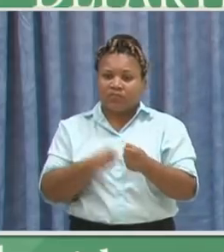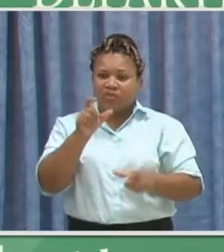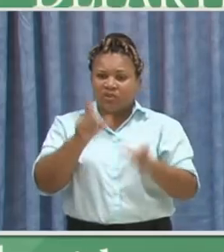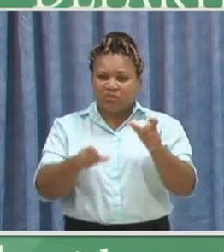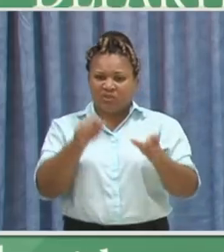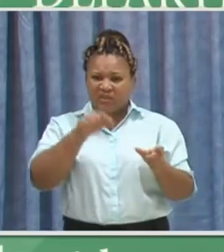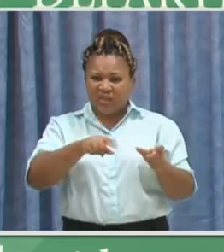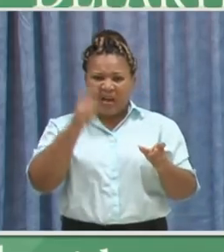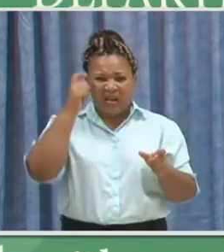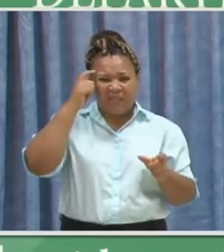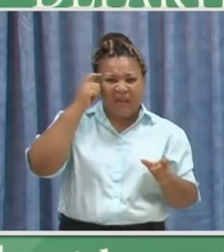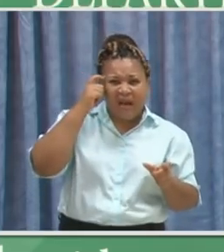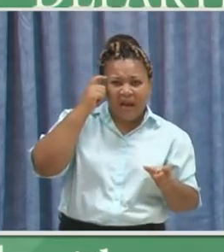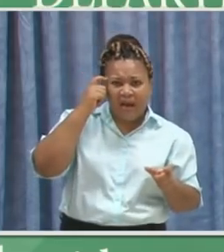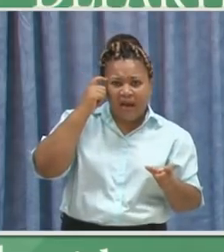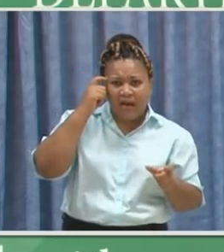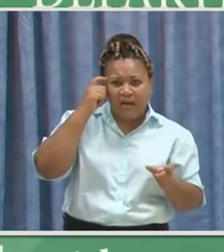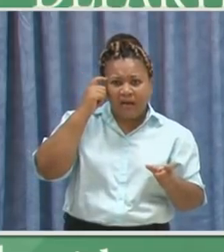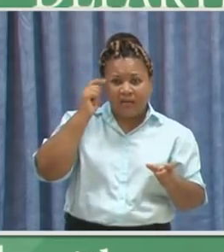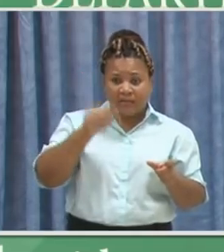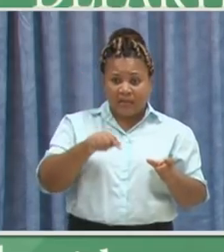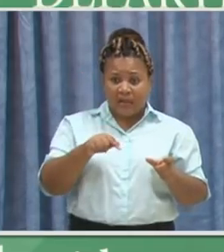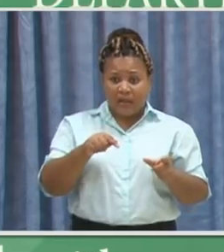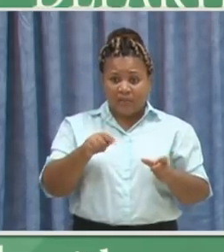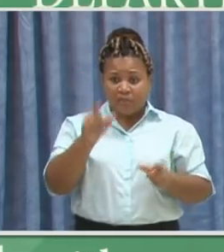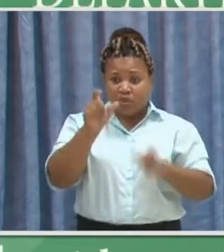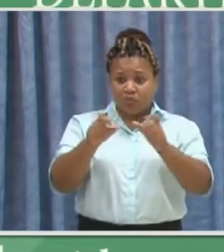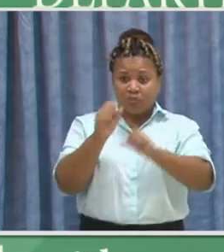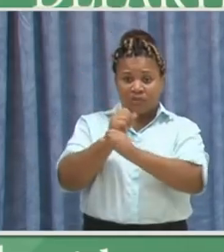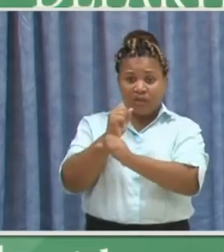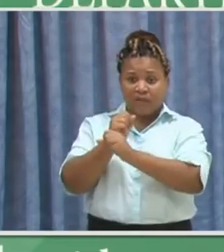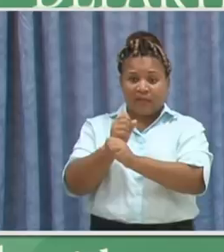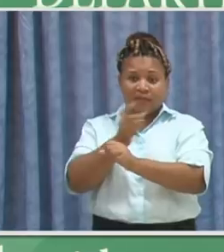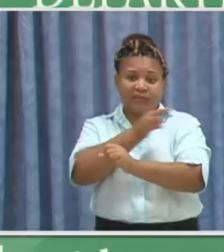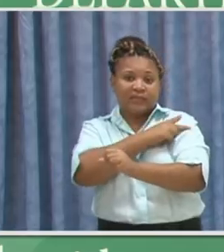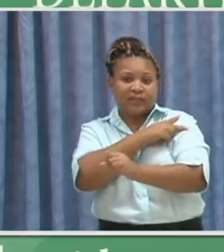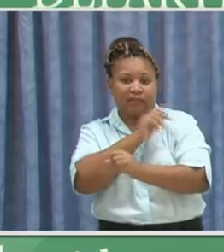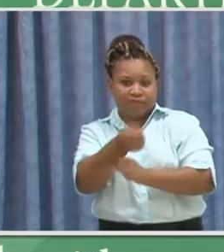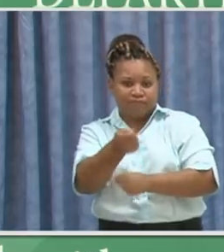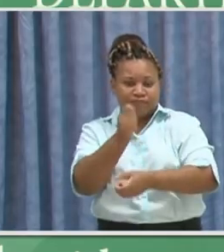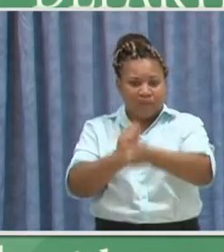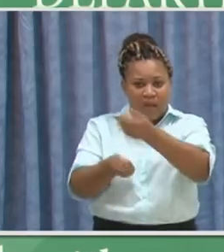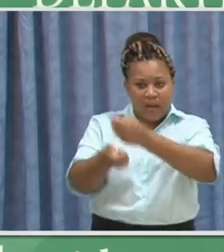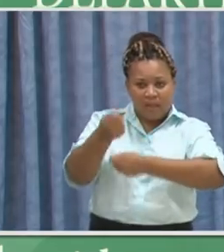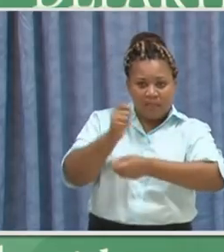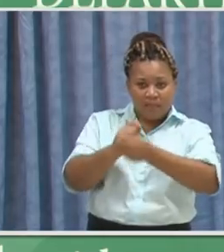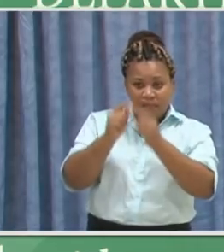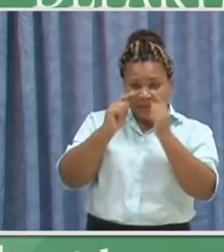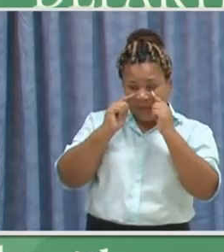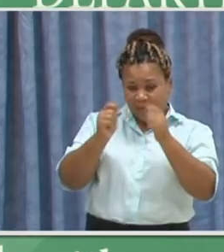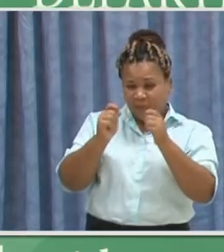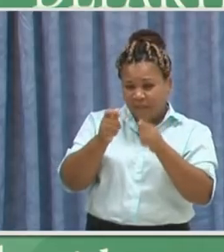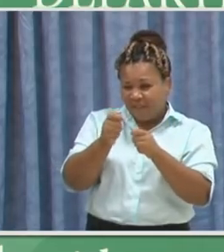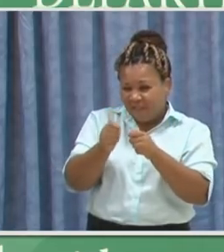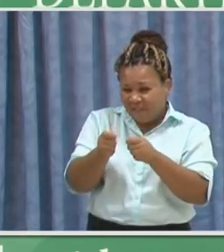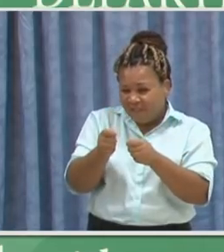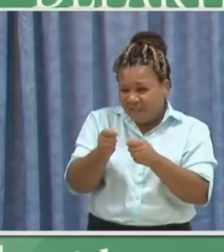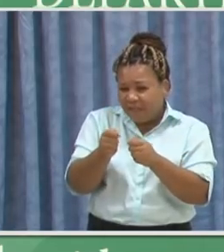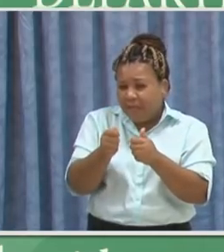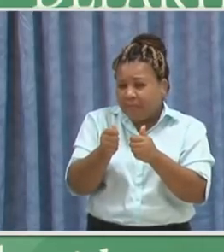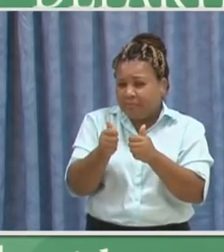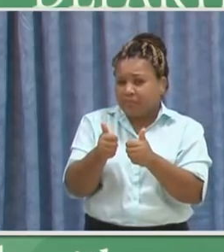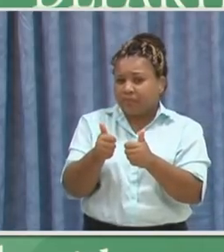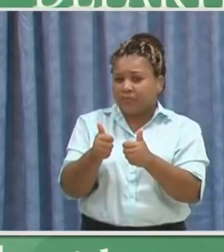l'autorité port, et nous avons ce qu'on appelle Vessel Monitoring System à bord. Et à tout moment, je connais comment dire